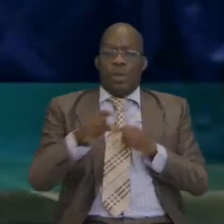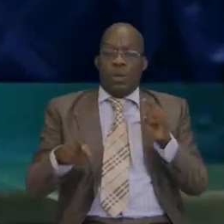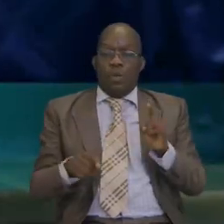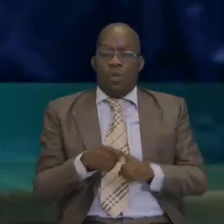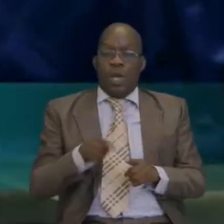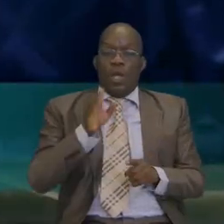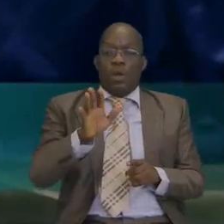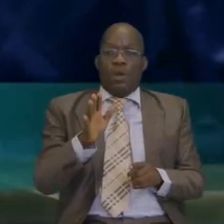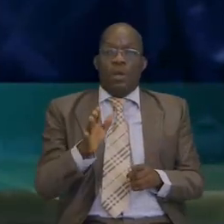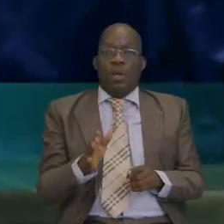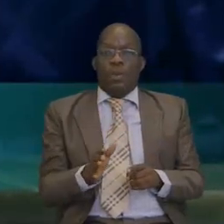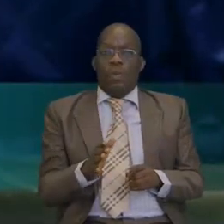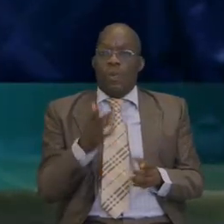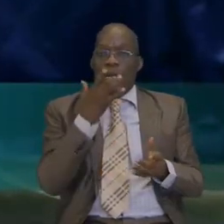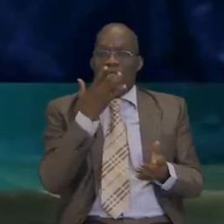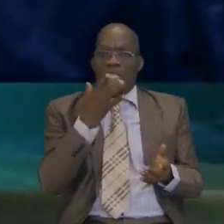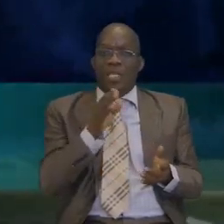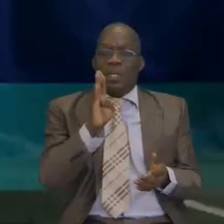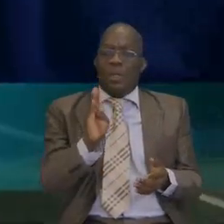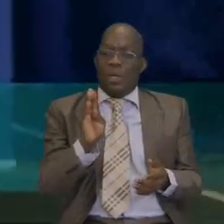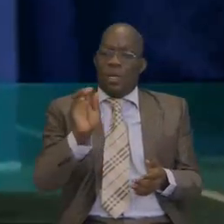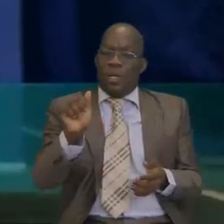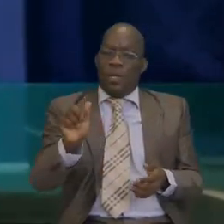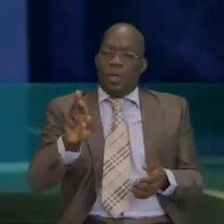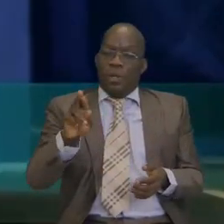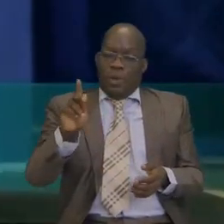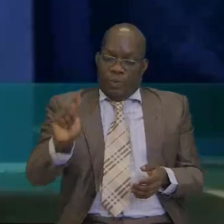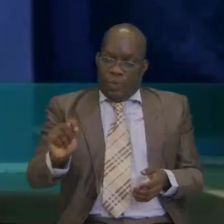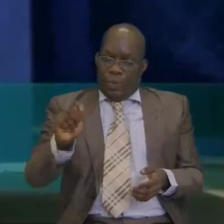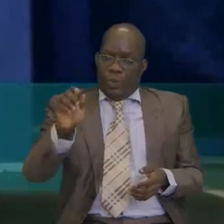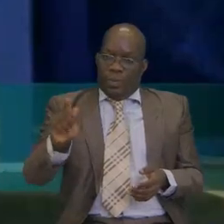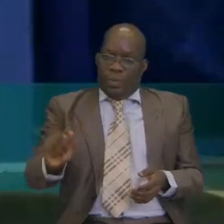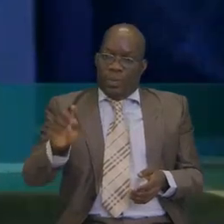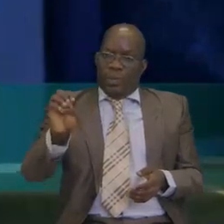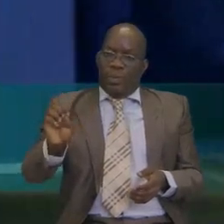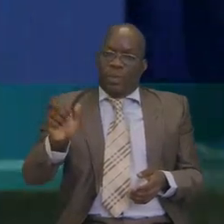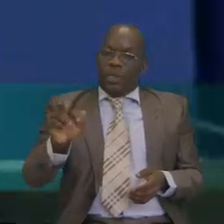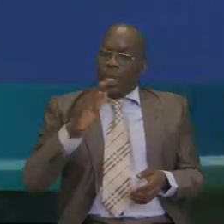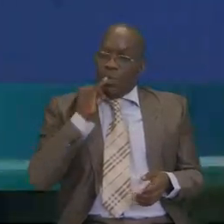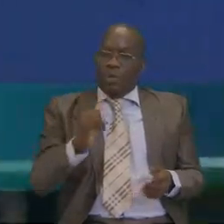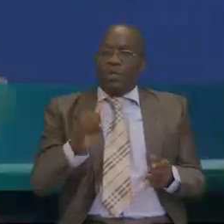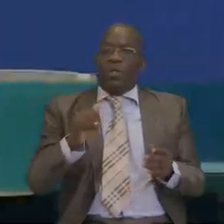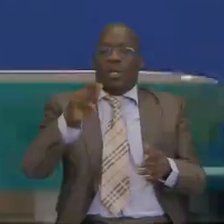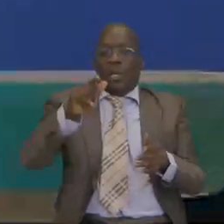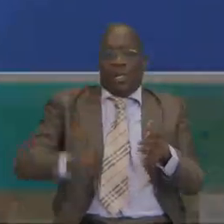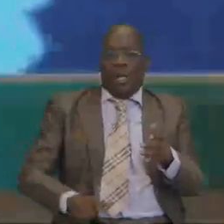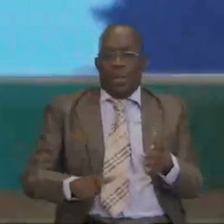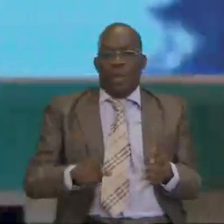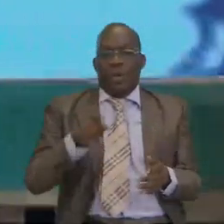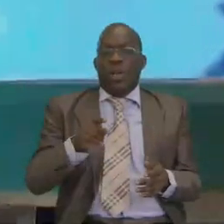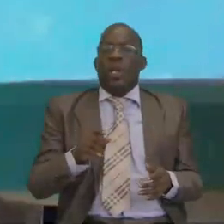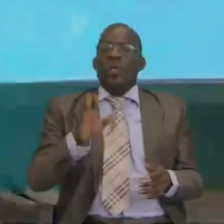Quand ta batterie est faible, quand il n'y a pas de puissance dans ton téléphone, tu ne peux